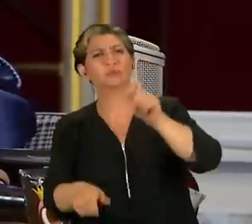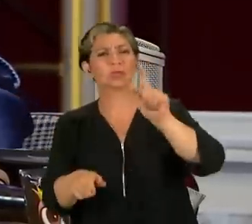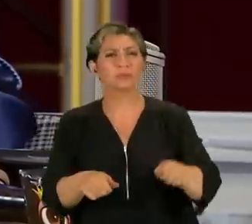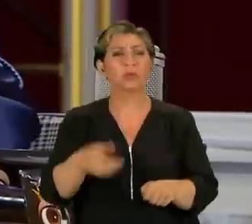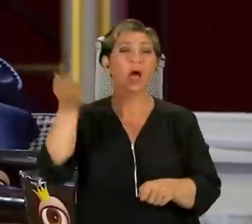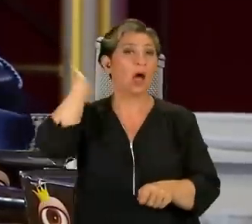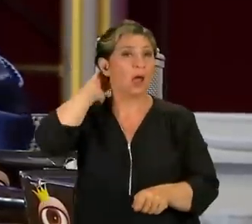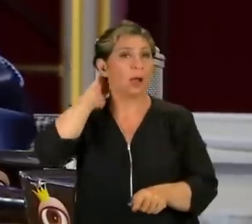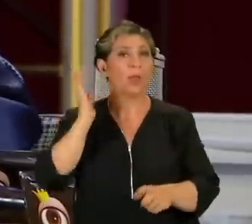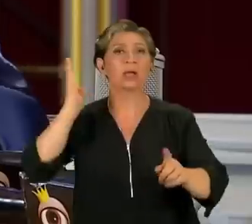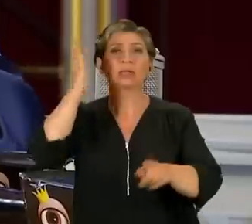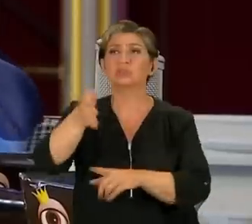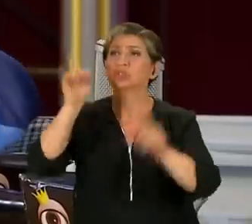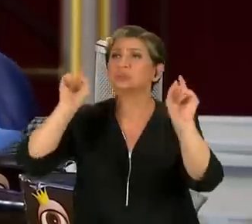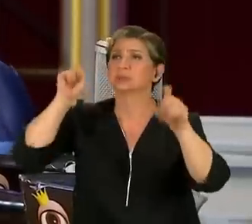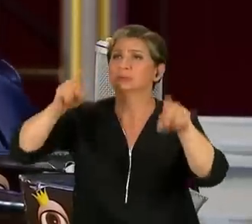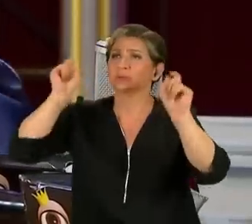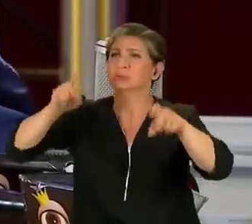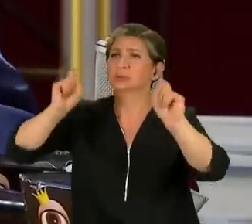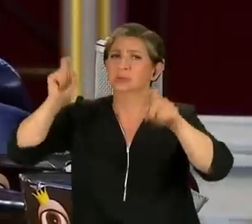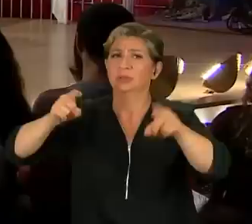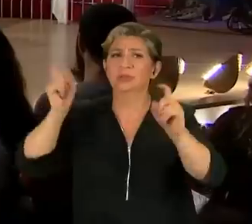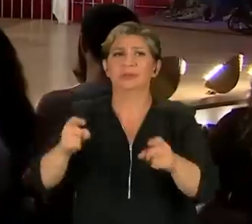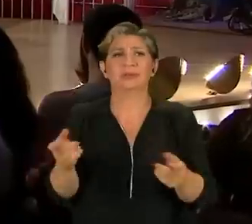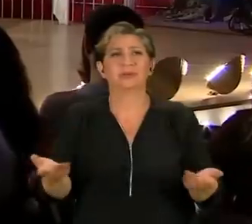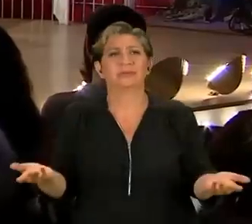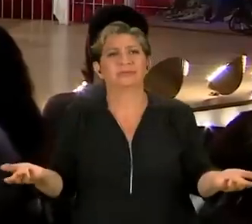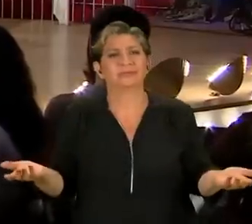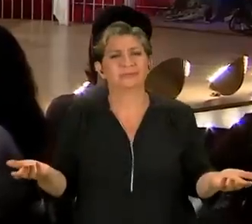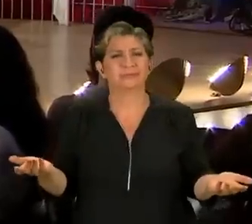yapmış, arkamdan gitmiş, hepsi hiçbir şey yokmuş gibi